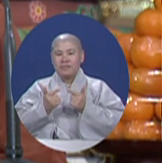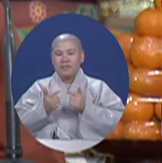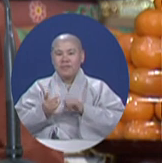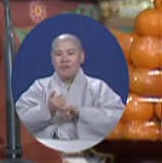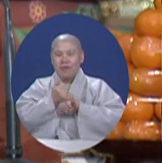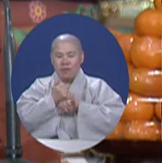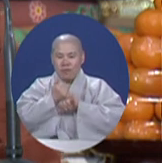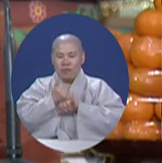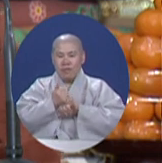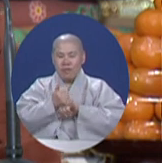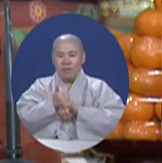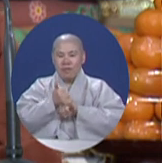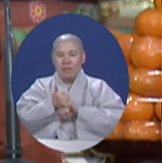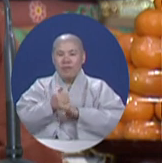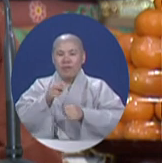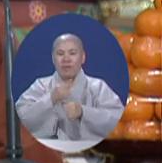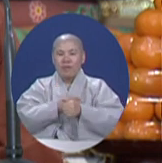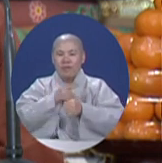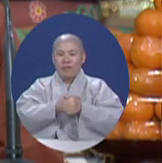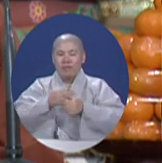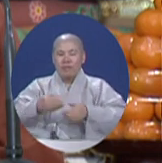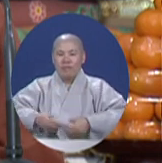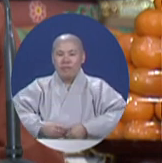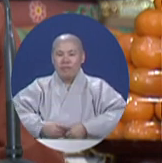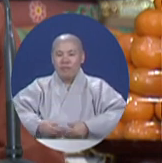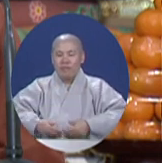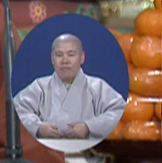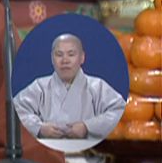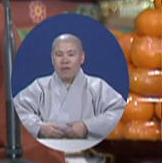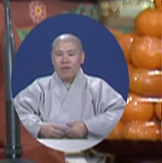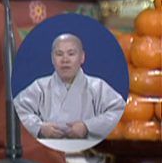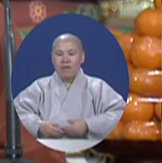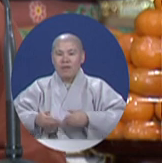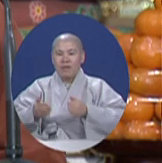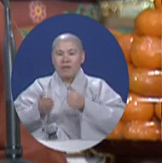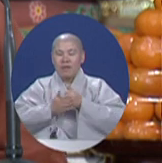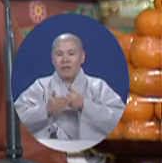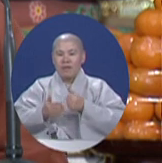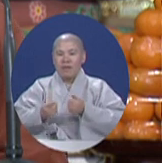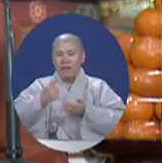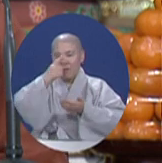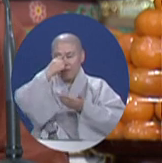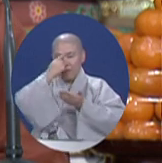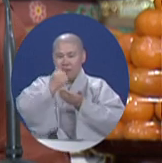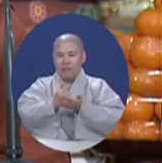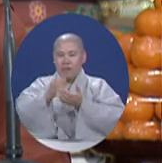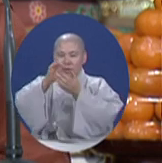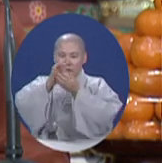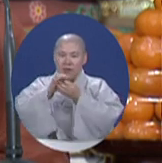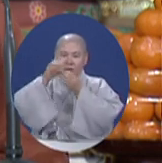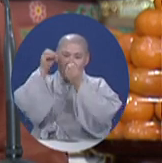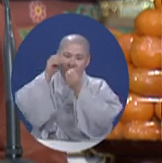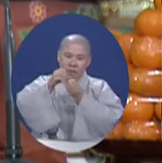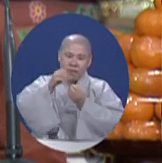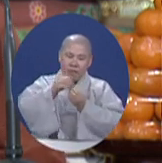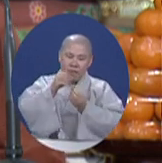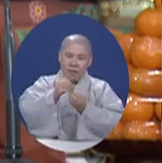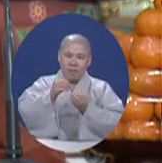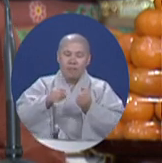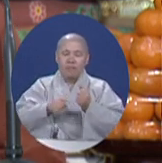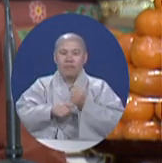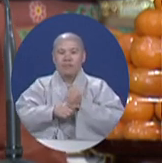반드시 스승이 필요해요. 그래서 성가가 오늘날까지 쭉 내려온 것은